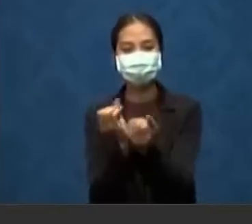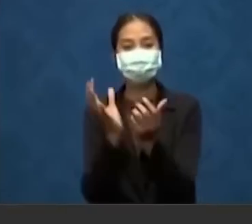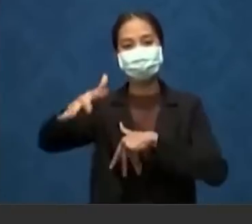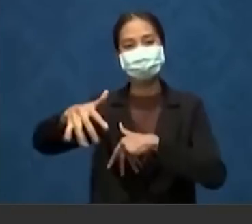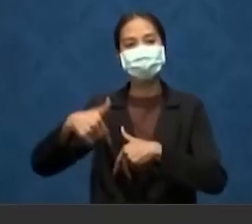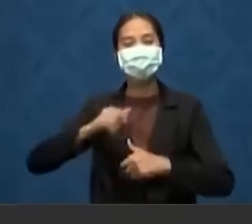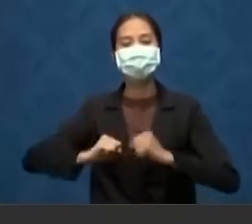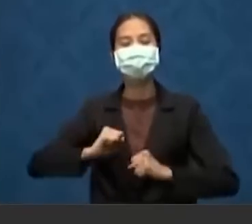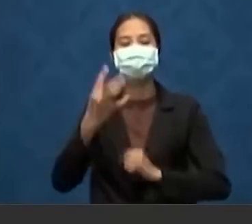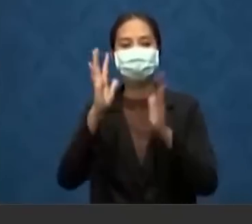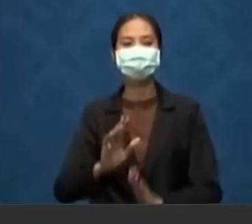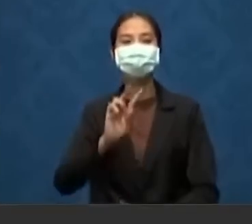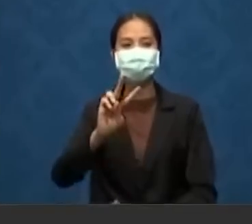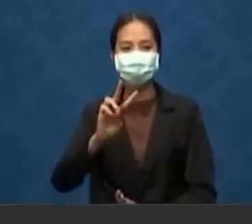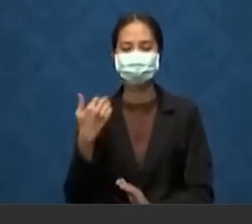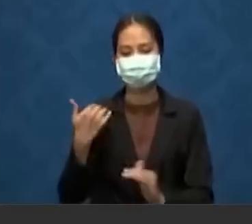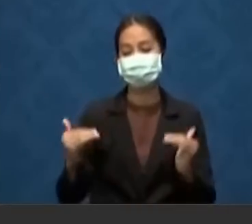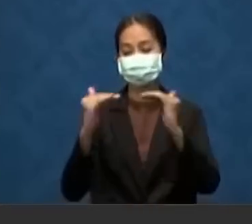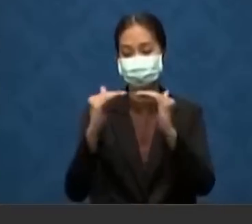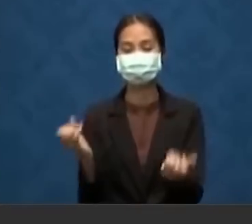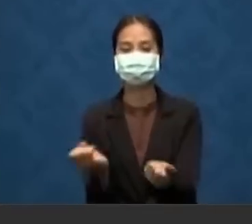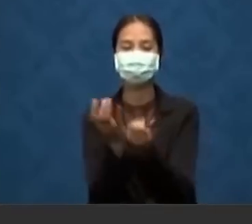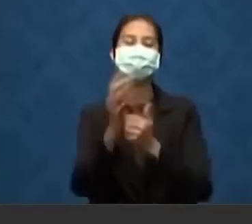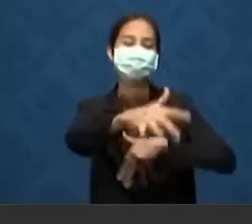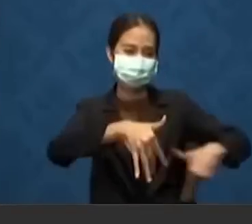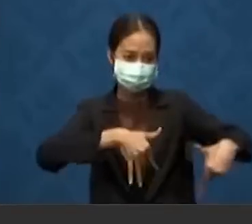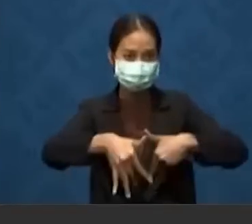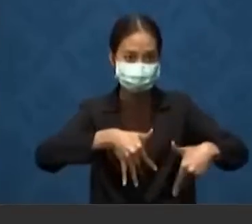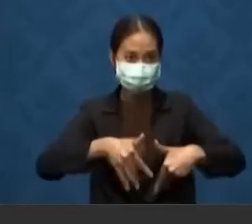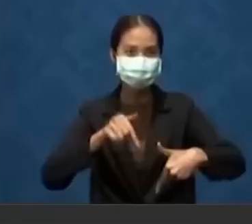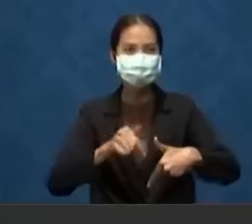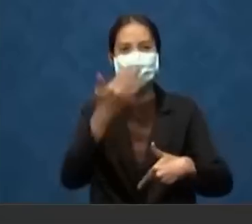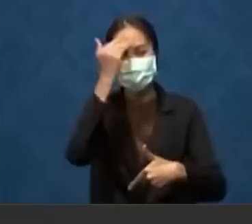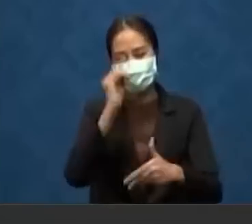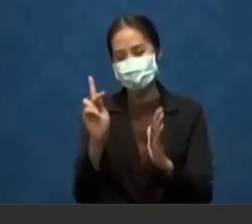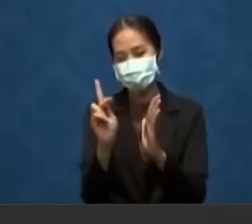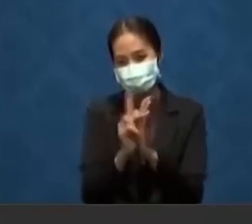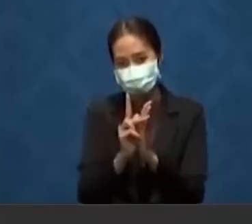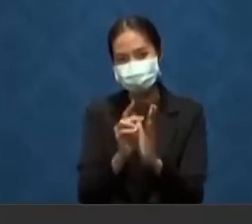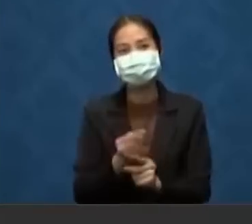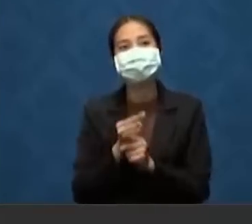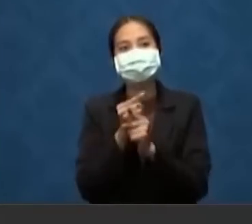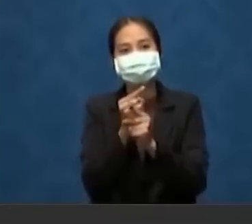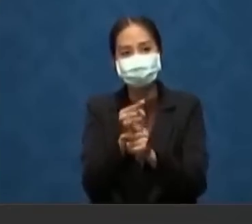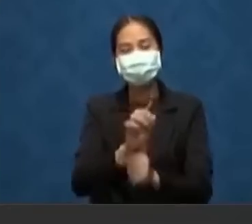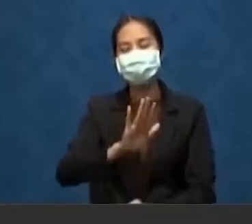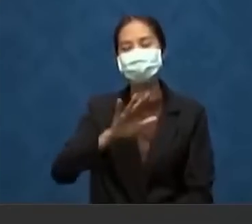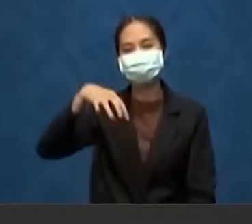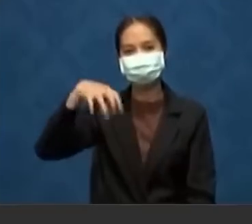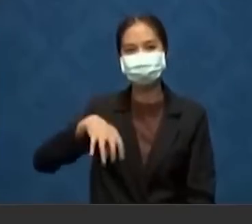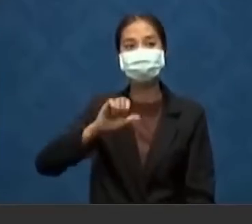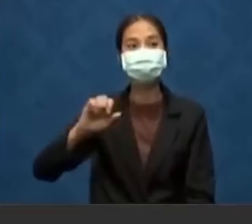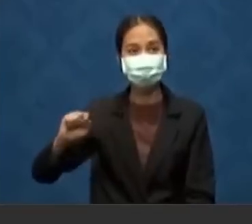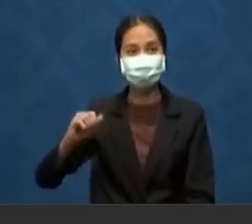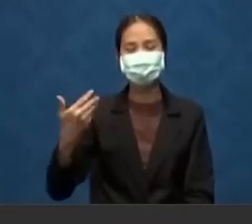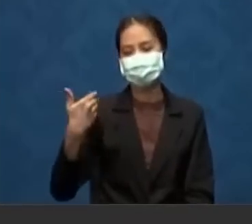่มส่งผกรณโฟต่สิทธิและสีรีภาพองพน้ประชาชนอัโดในเงินไขข้อมัครั ของสภาพผู้แน tunnel Atéอีกทั้ง